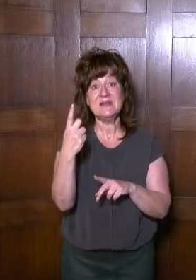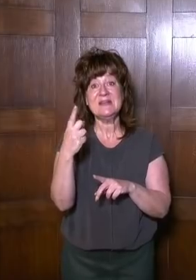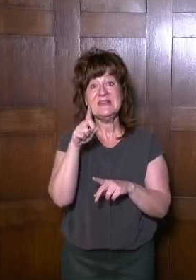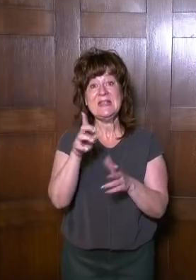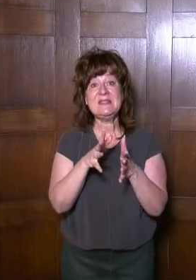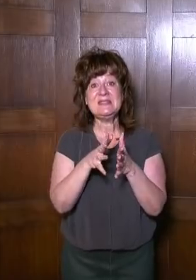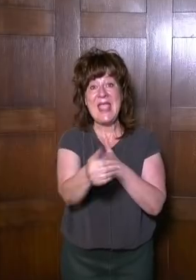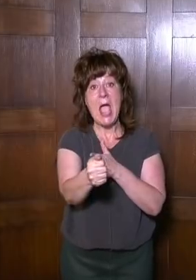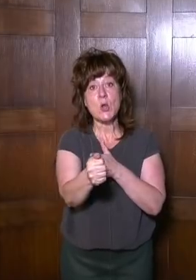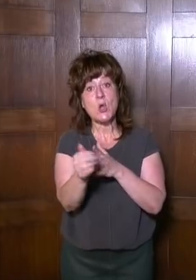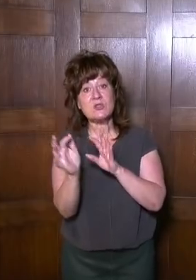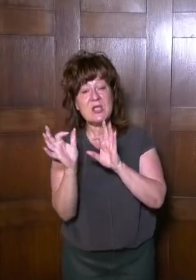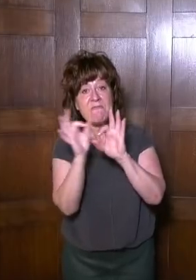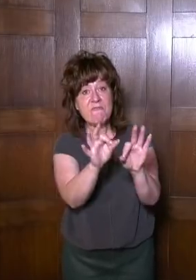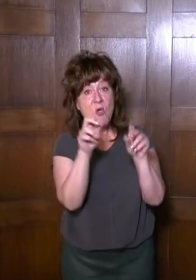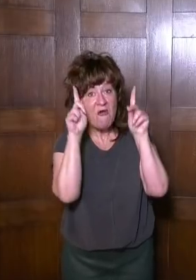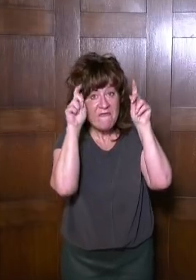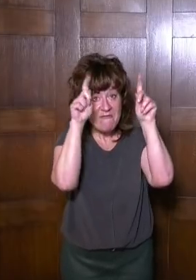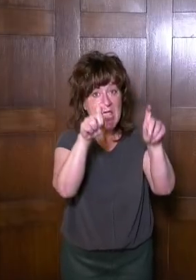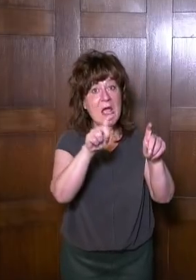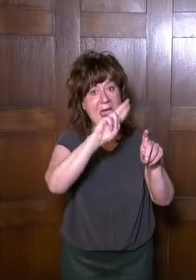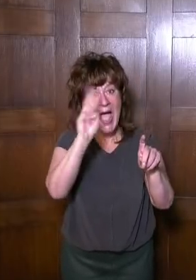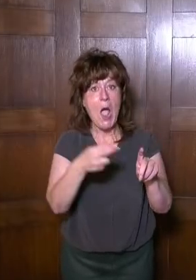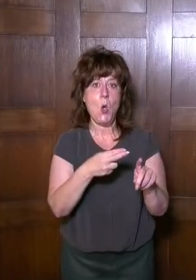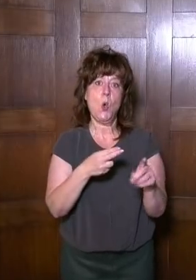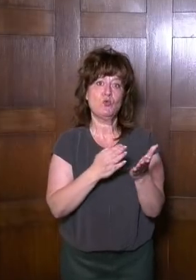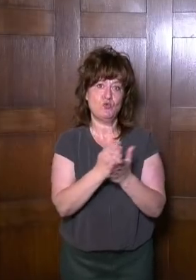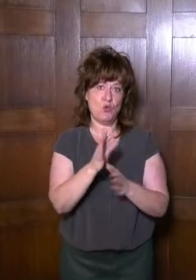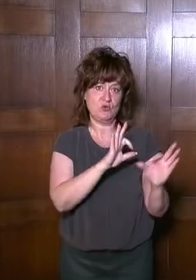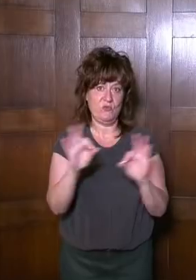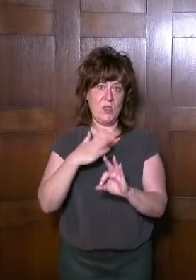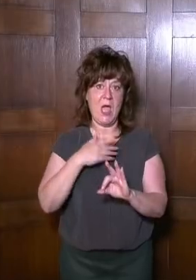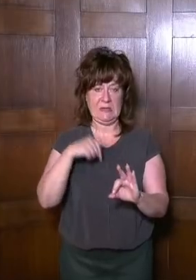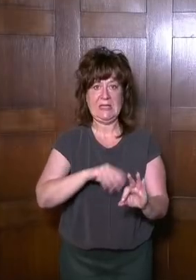Diagnostik für diese Viren tatsächlich auch durchgeführt haben in Sachsen.